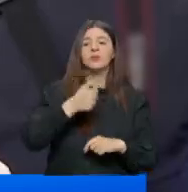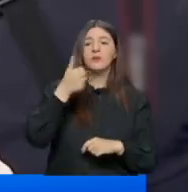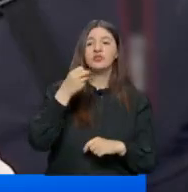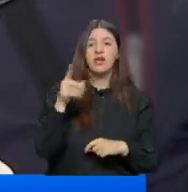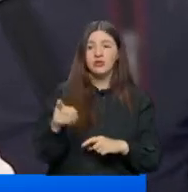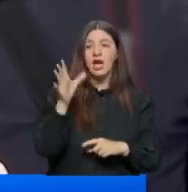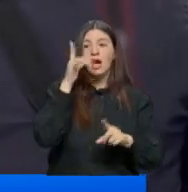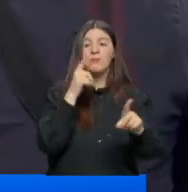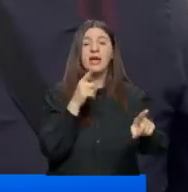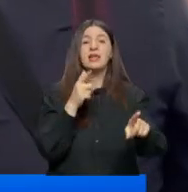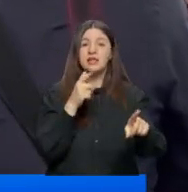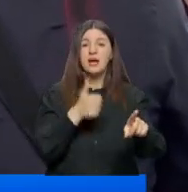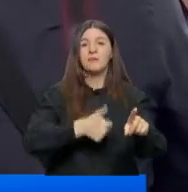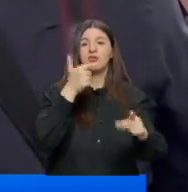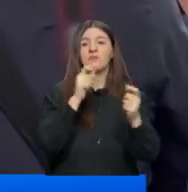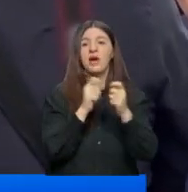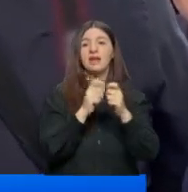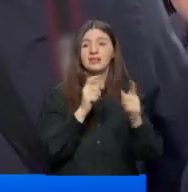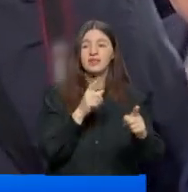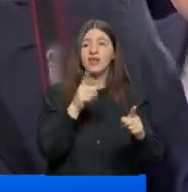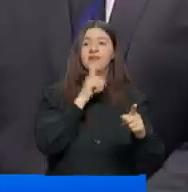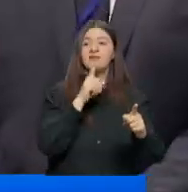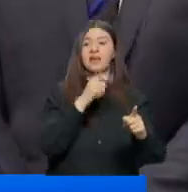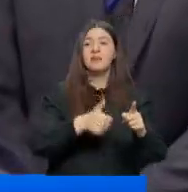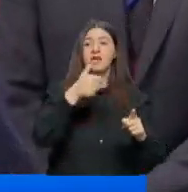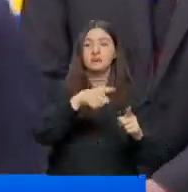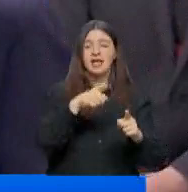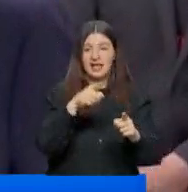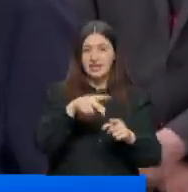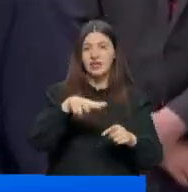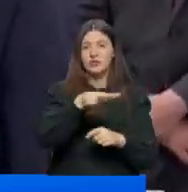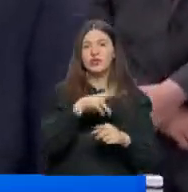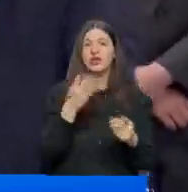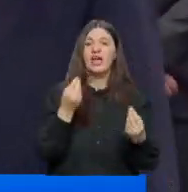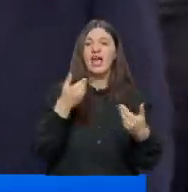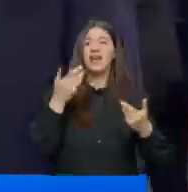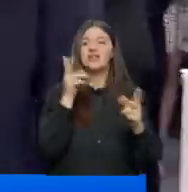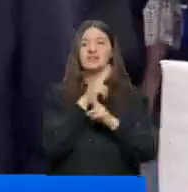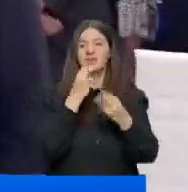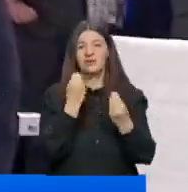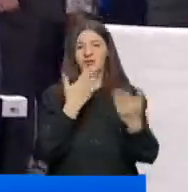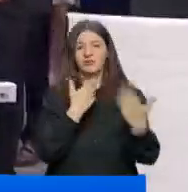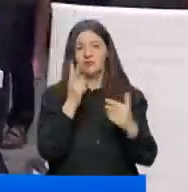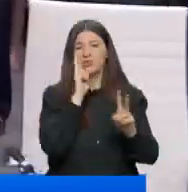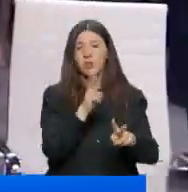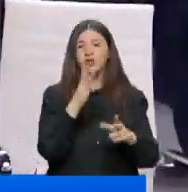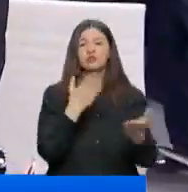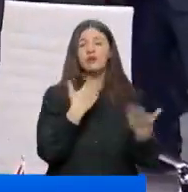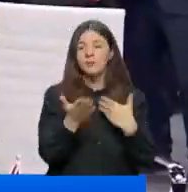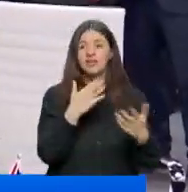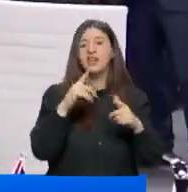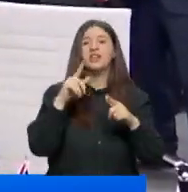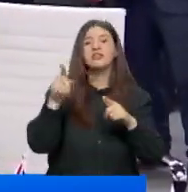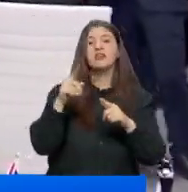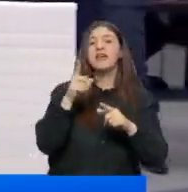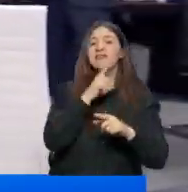Erdoğan'ın Amerika Birleşik Devletleri Başkanı Biden ve İngiltere Başbakanı Johnson'la neşeli sohbeti takıldı kameralara. Sohbette Johnson'ın